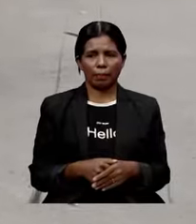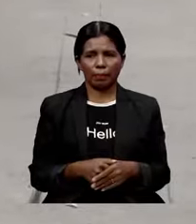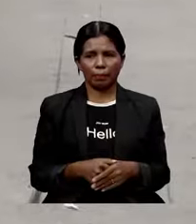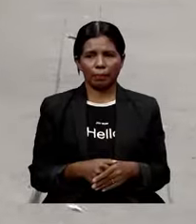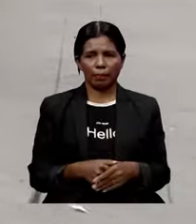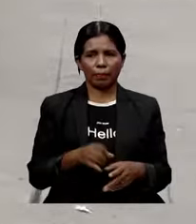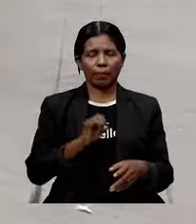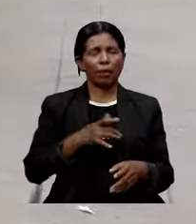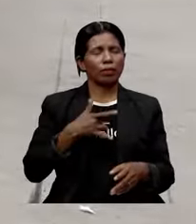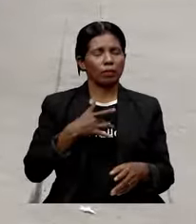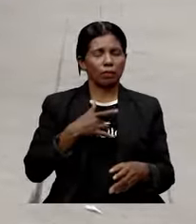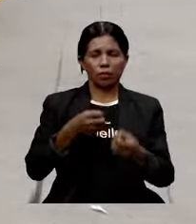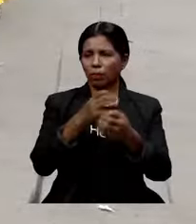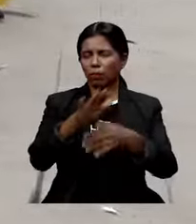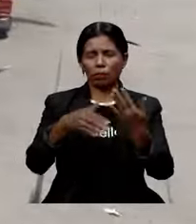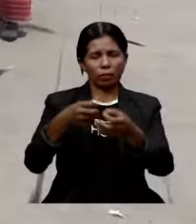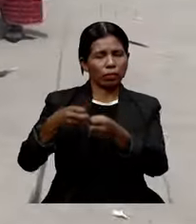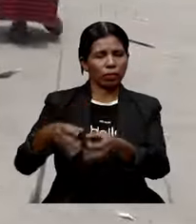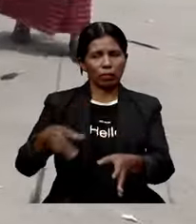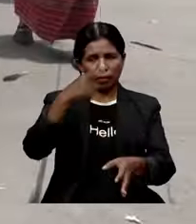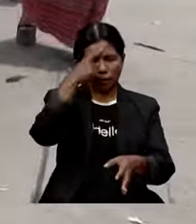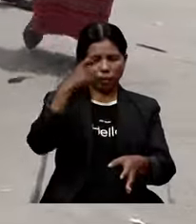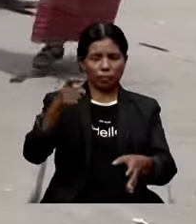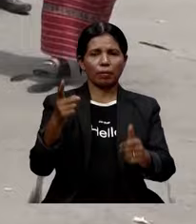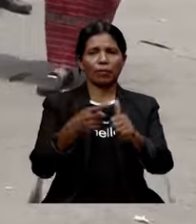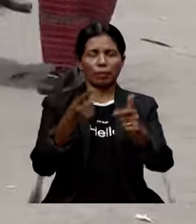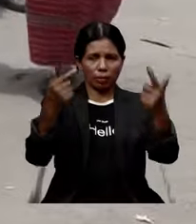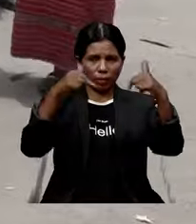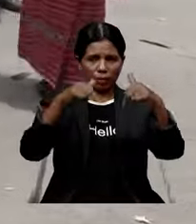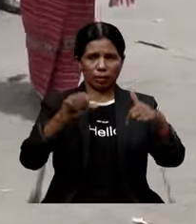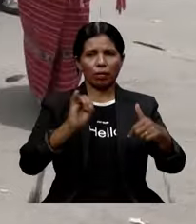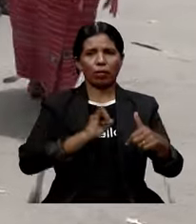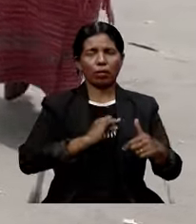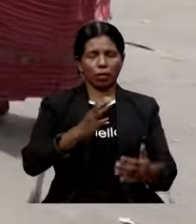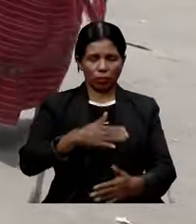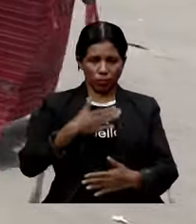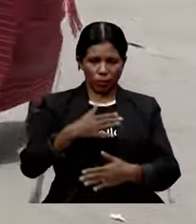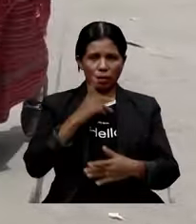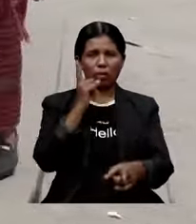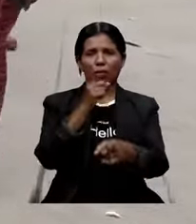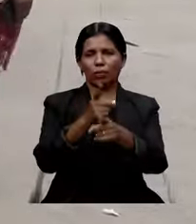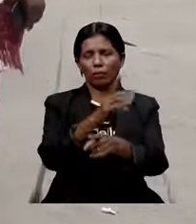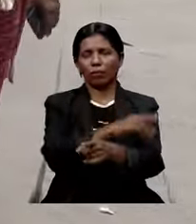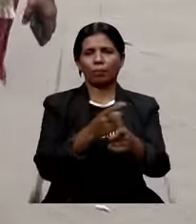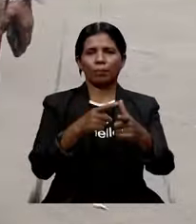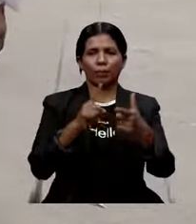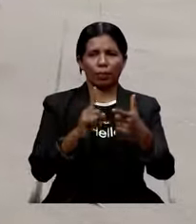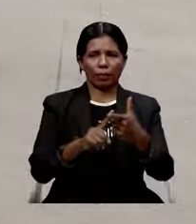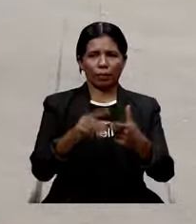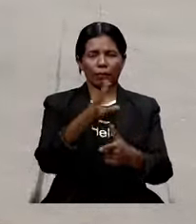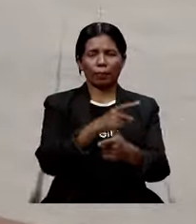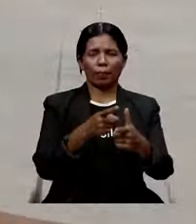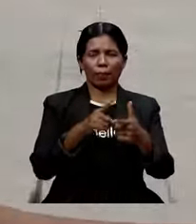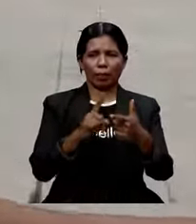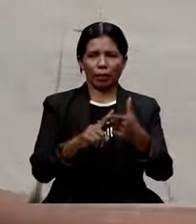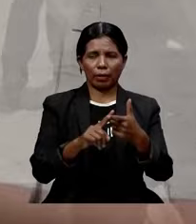Lau senti sebuto tu lako, no. Tamba primero nyamain deh. Kau jangan sangat kontenti, memangnya bilang jangan tutup tulaku.